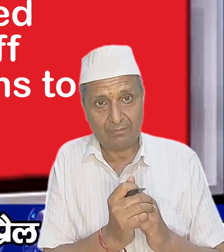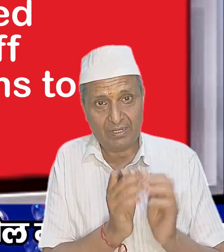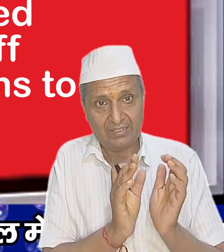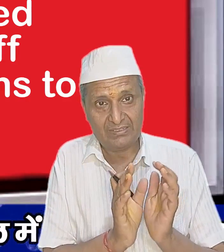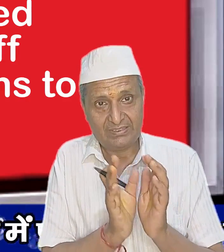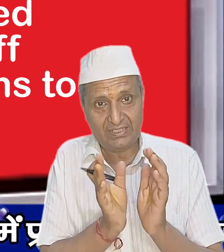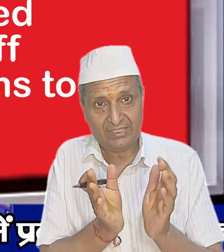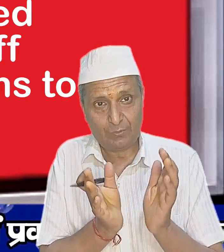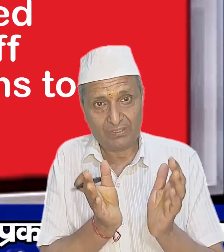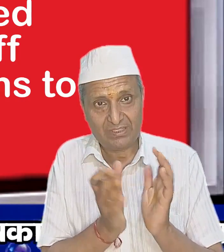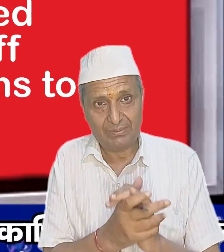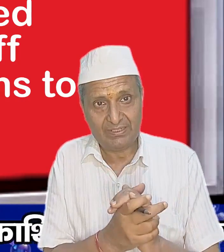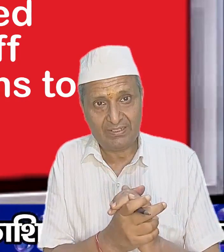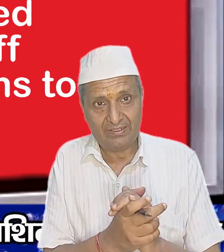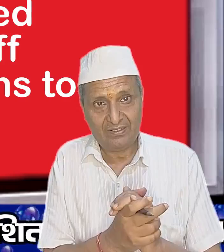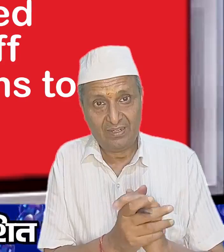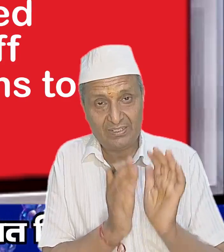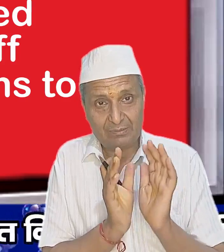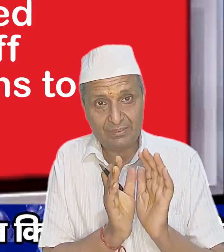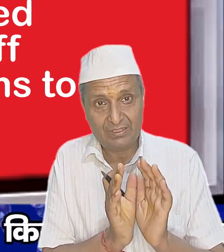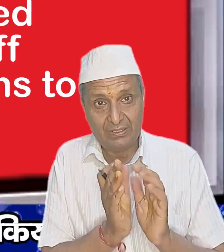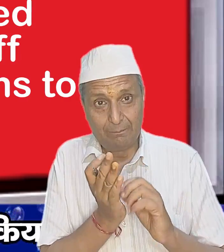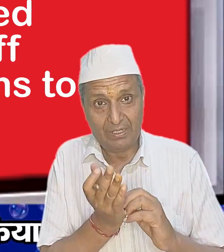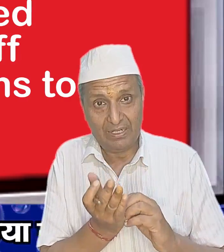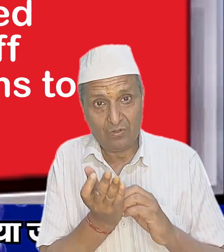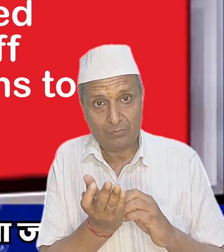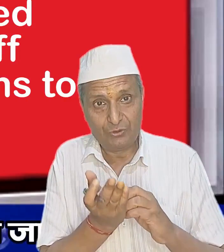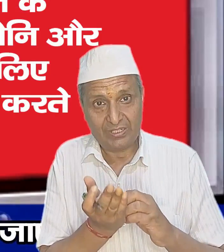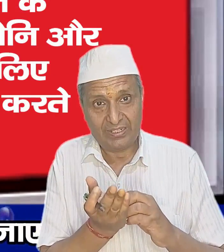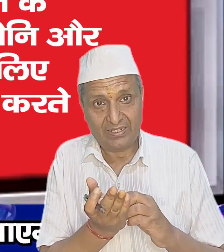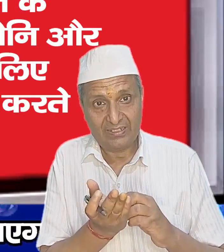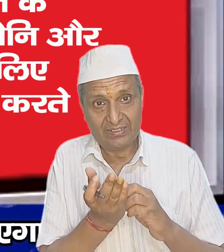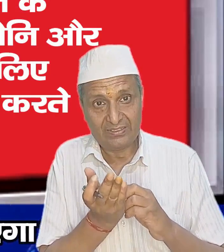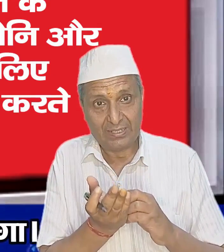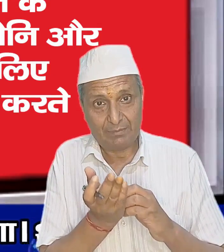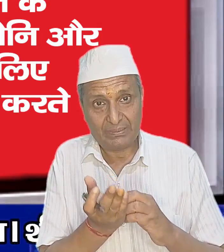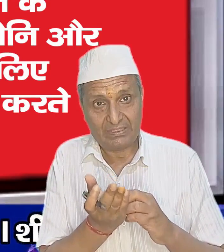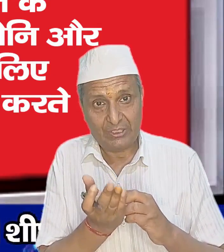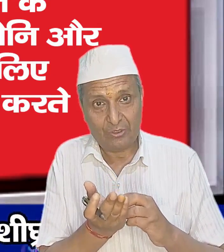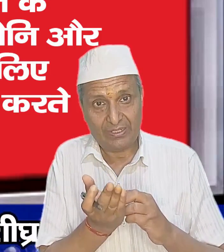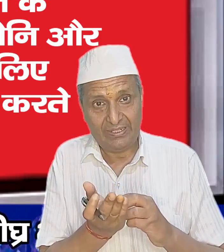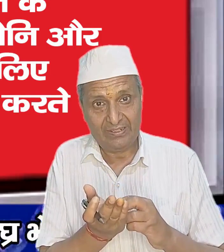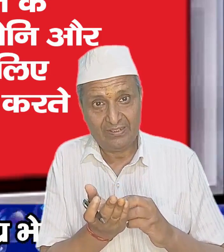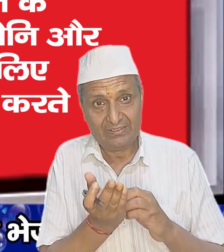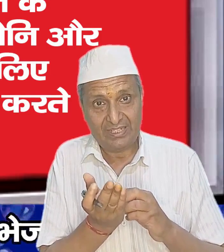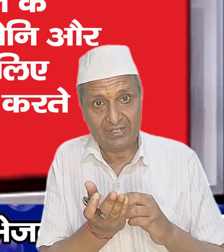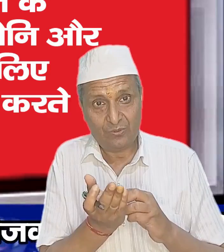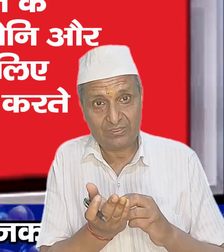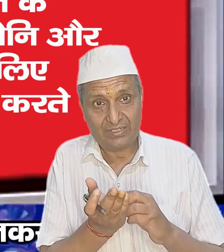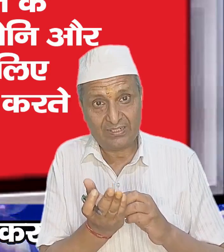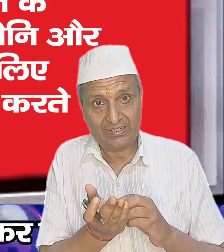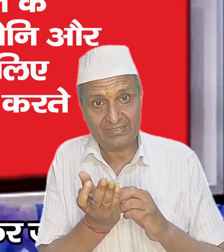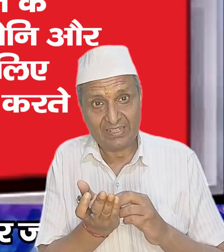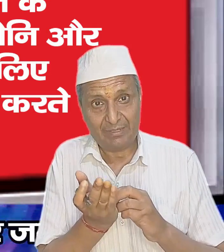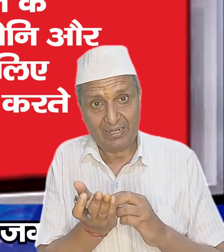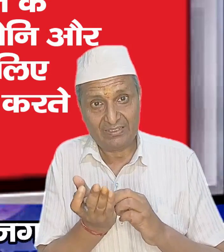कसूर था उस शासक के नाम ने 7वीं सदी में पल्लव वंश में, क्या कसूर था उन लोगों का? 5,50,000 जैन, कहते हैं